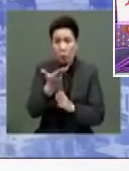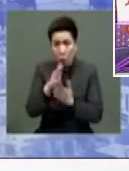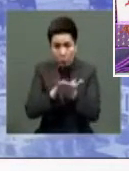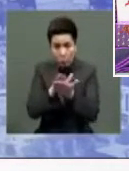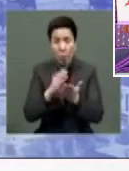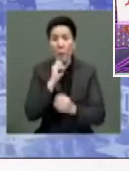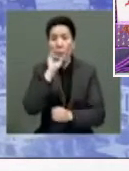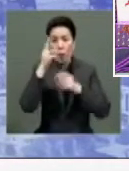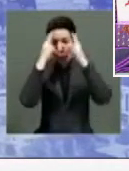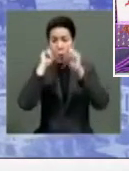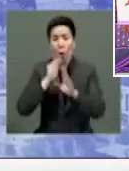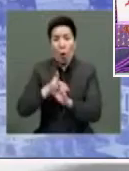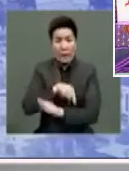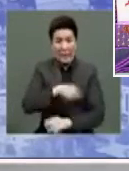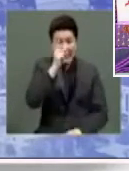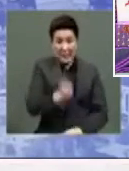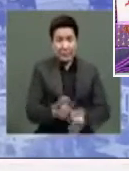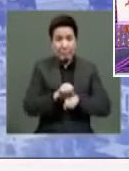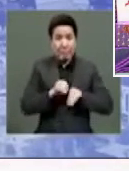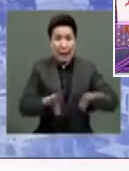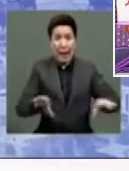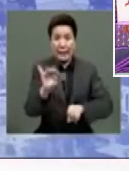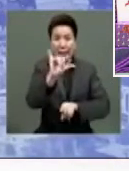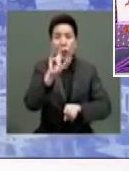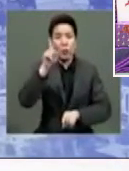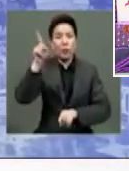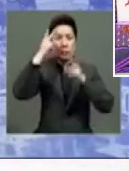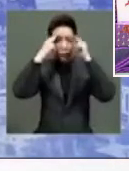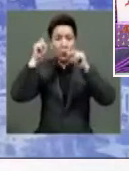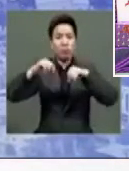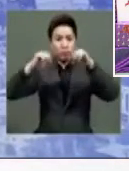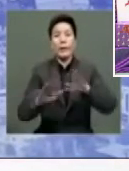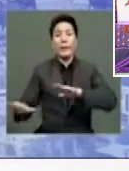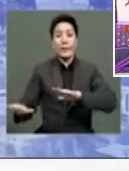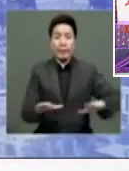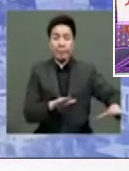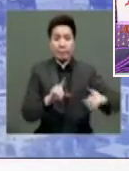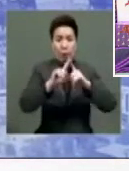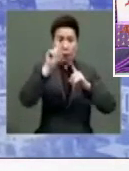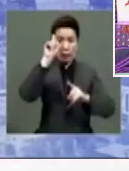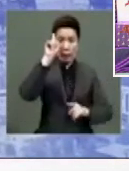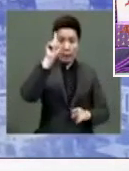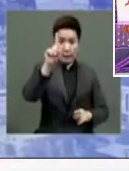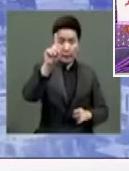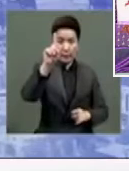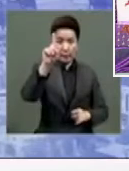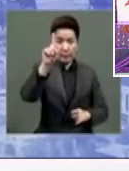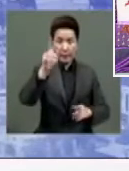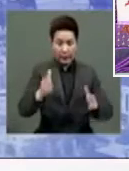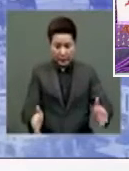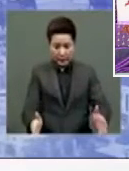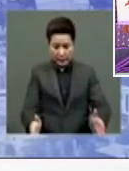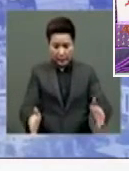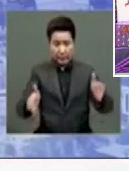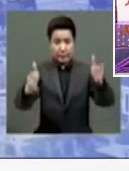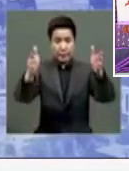ข้อที่อยู่ในเอ่อคำสั่งที่เกิดขึ้นเนี่ยนะคะข้อแรกเลยเนี่ยนะคะเดี๋ยวอธิบายกันไปทีละทีละช่วงที